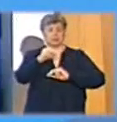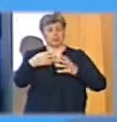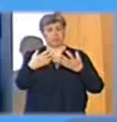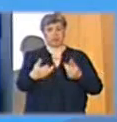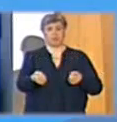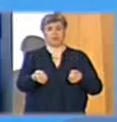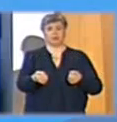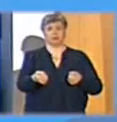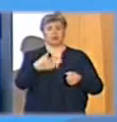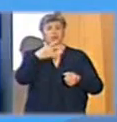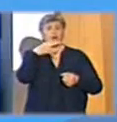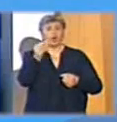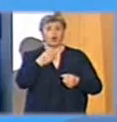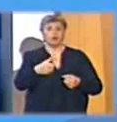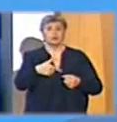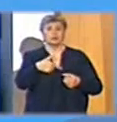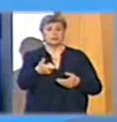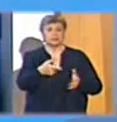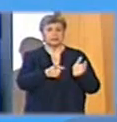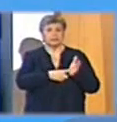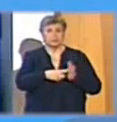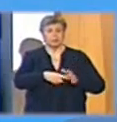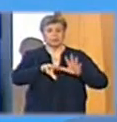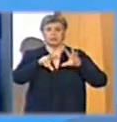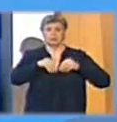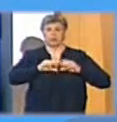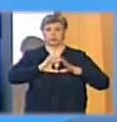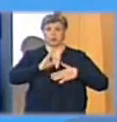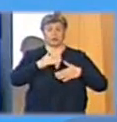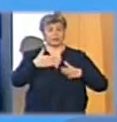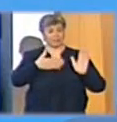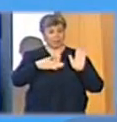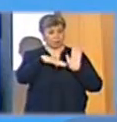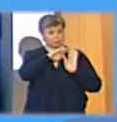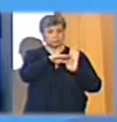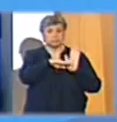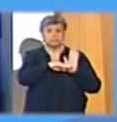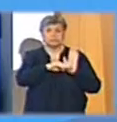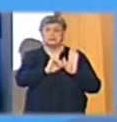δεδομένο ότι απαιτούνται και ευρείες συνενέσεις προκειμένου να ολοκληρωθούν αυτές οι μεγάλες αλλαγές.